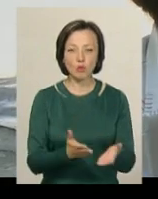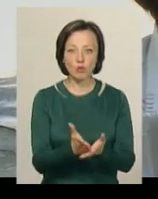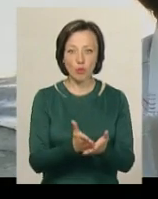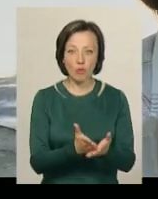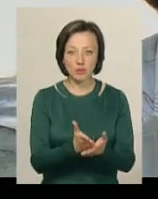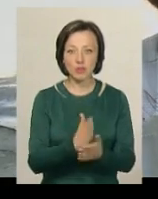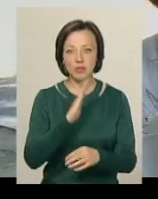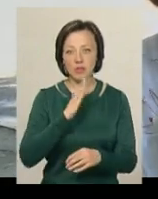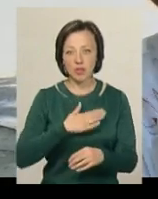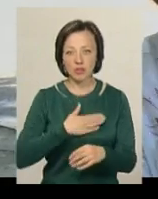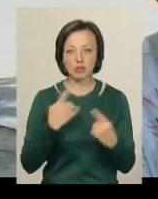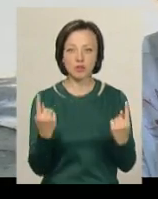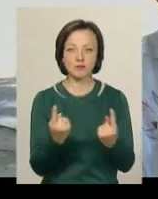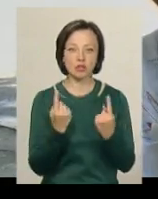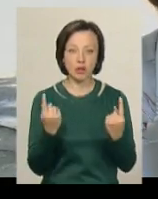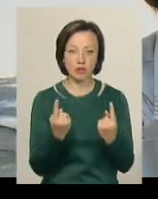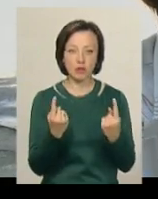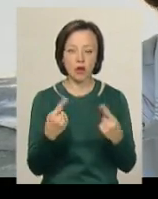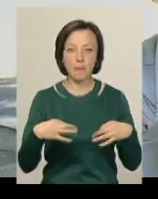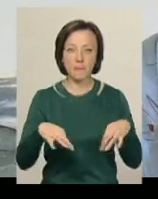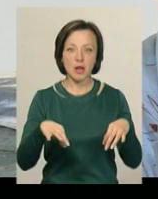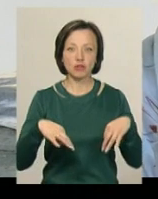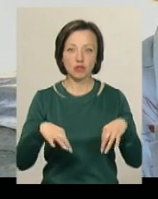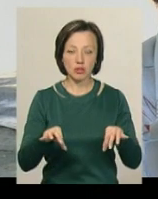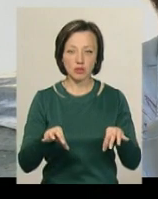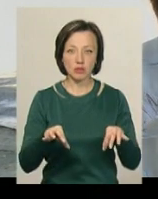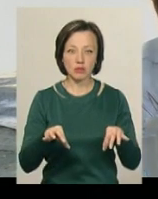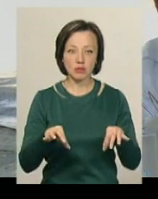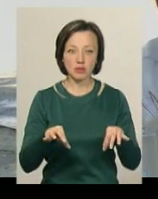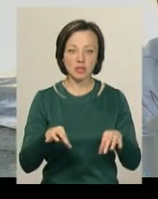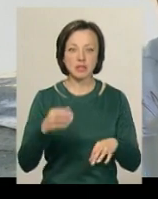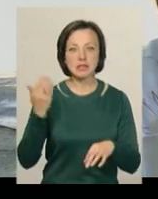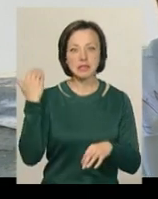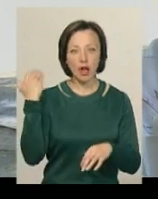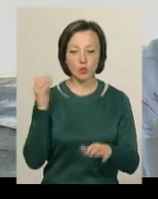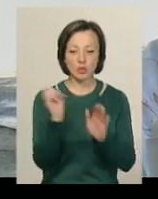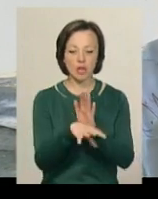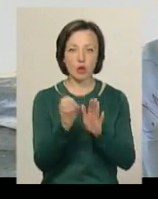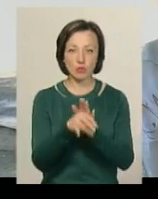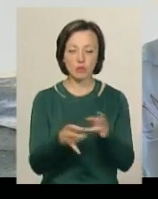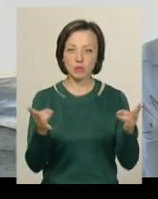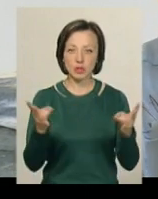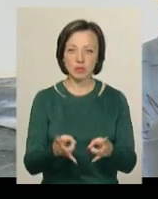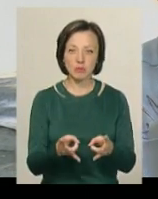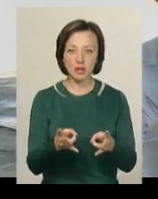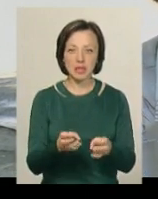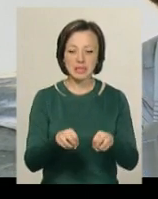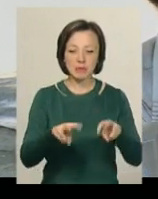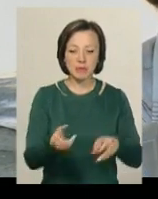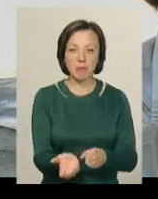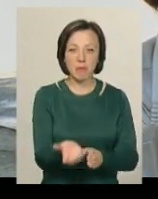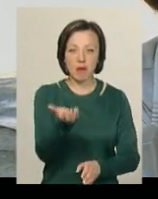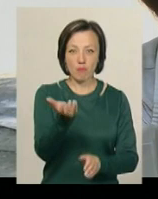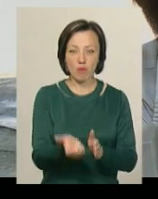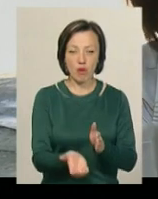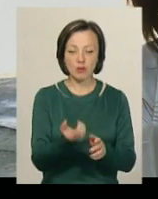і нашою звичайною машиною з задньою загрузкою, але потрібен тільки маніпулятор. Ось в